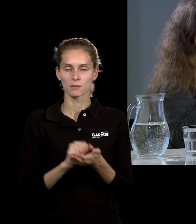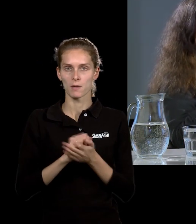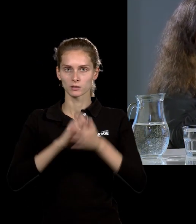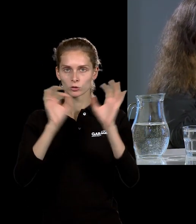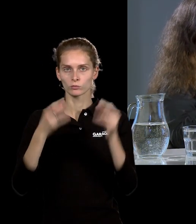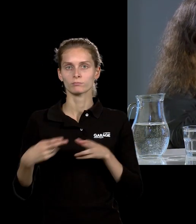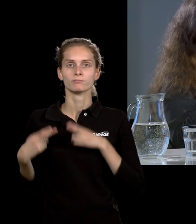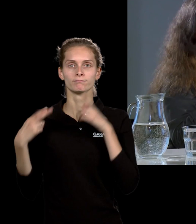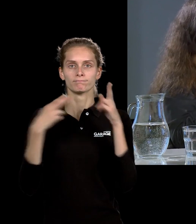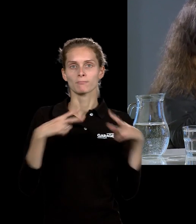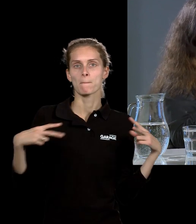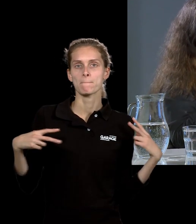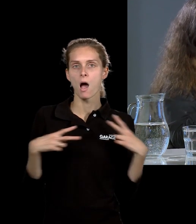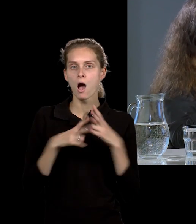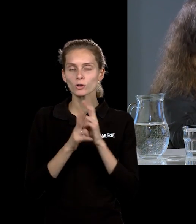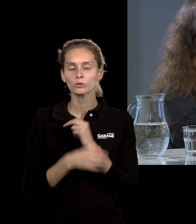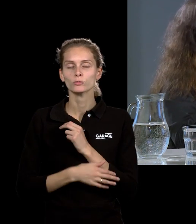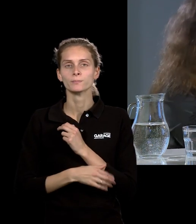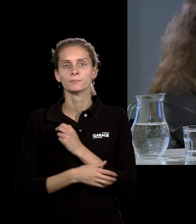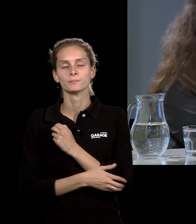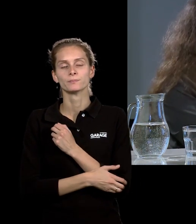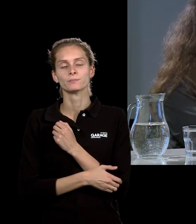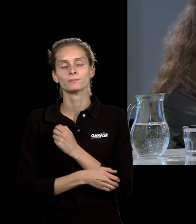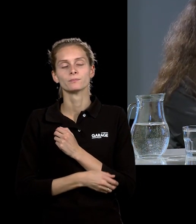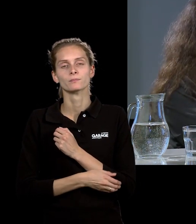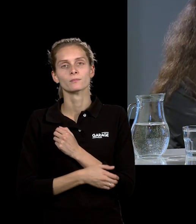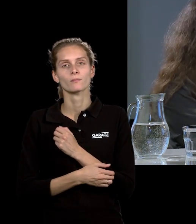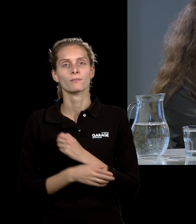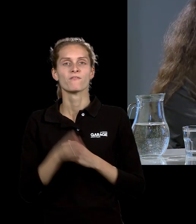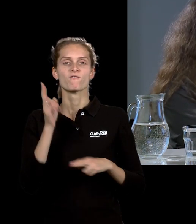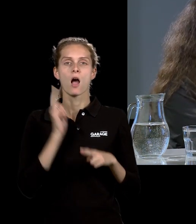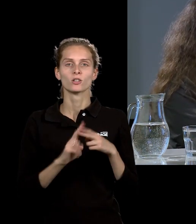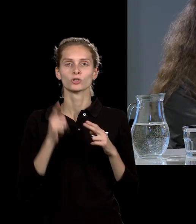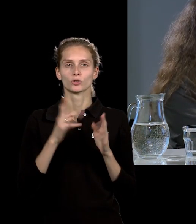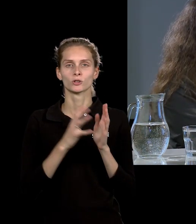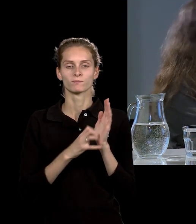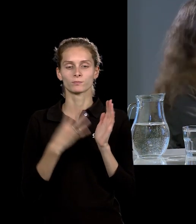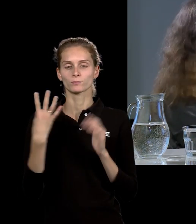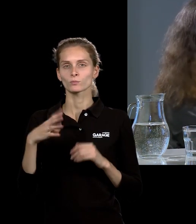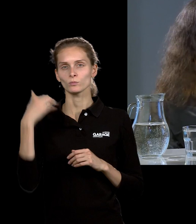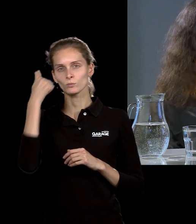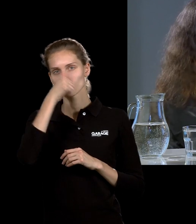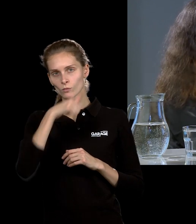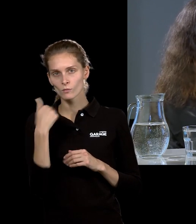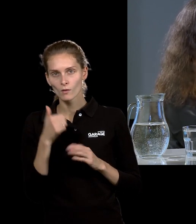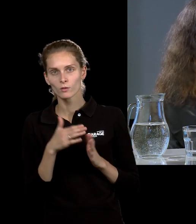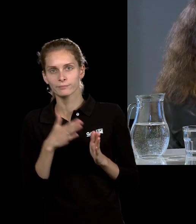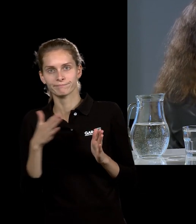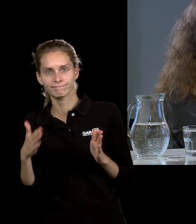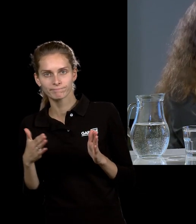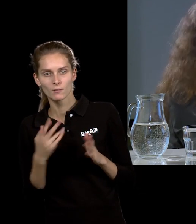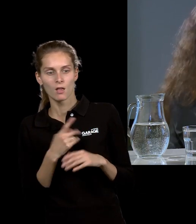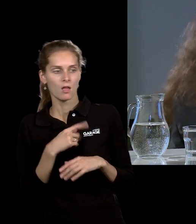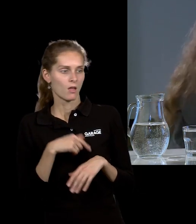понимает, ненадолго по нему в конце 40-х годов, понимает, что он опоздал на 50 лет, да,